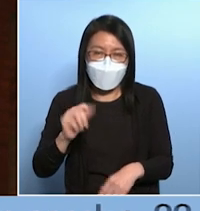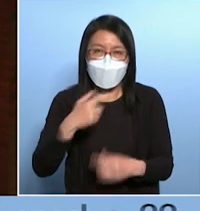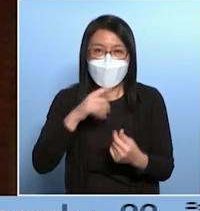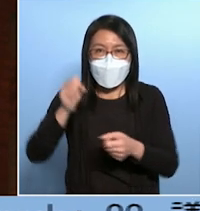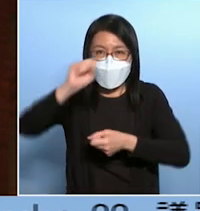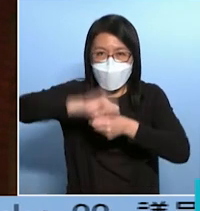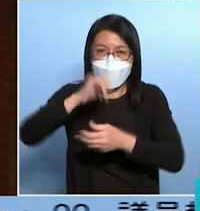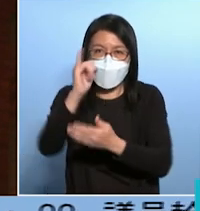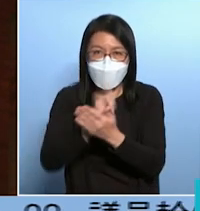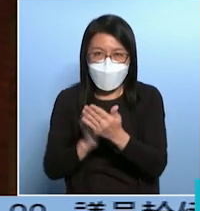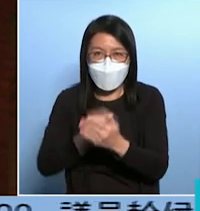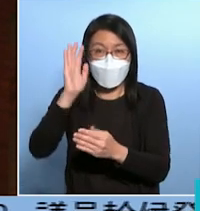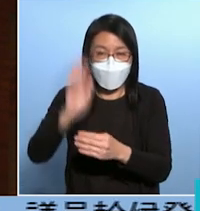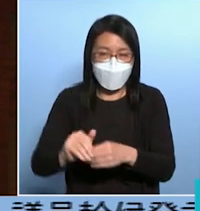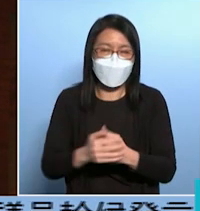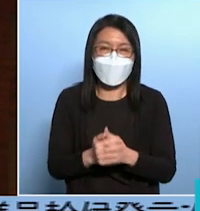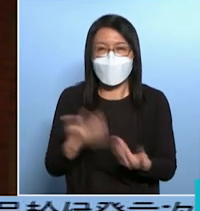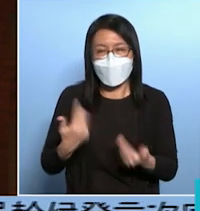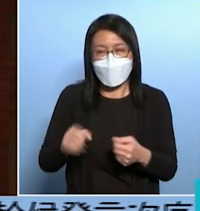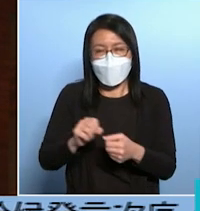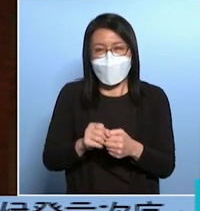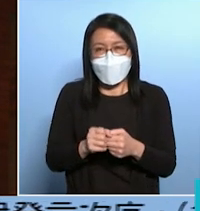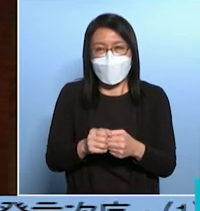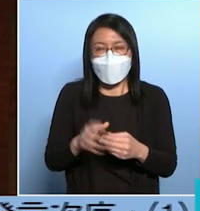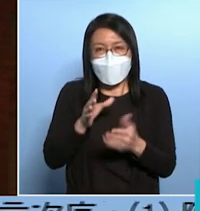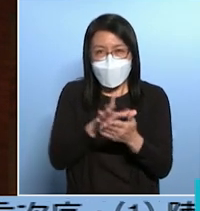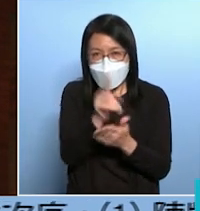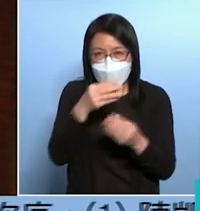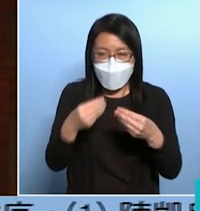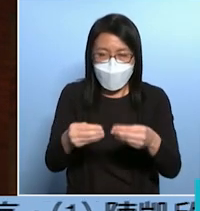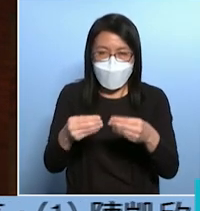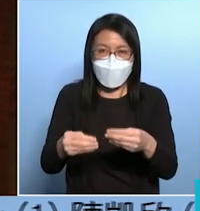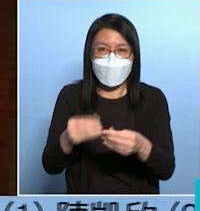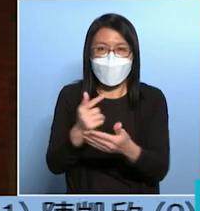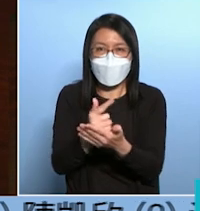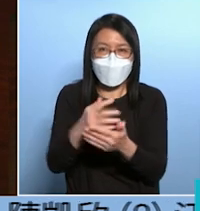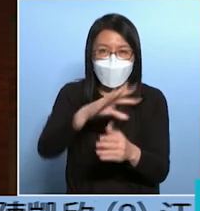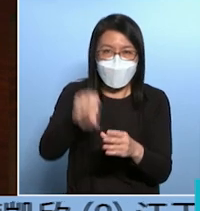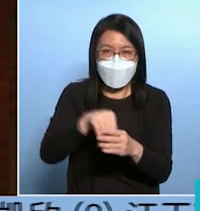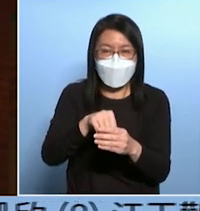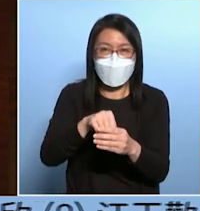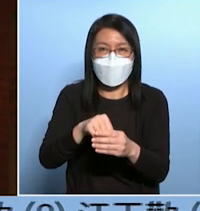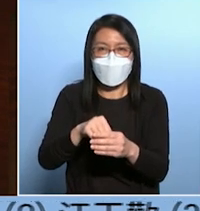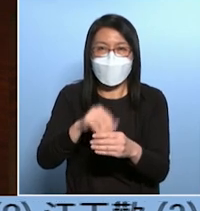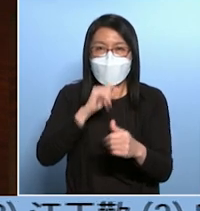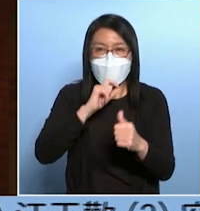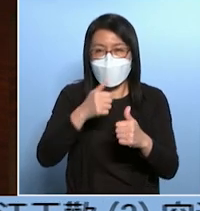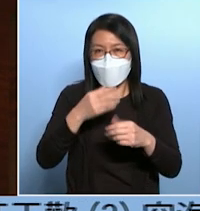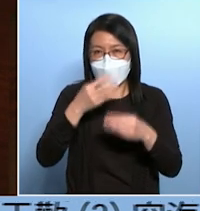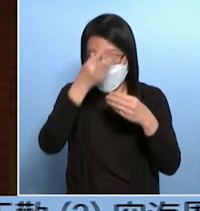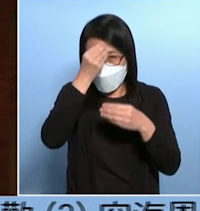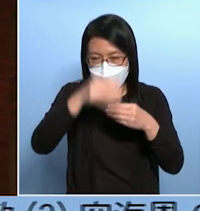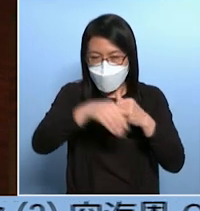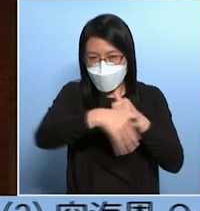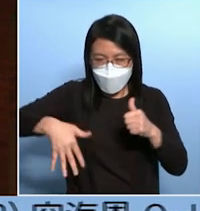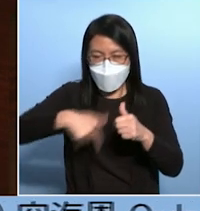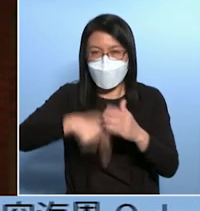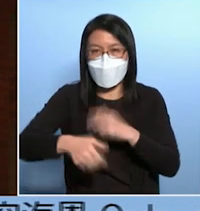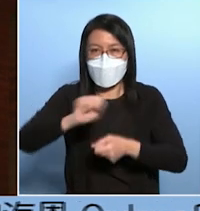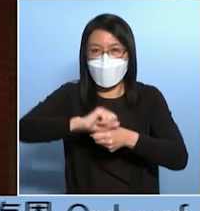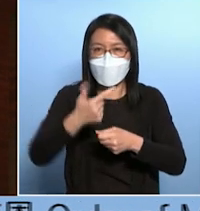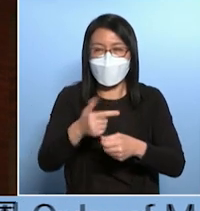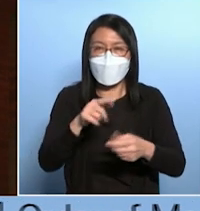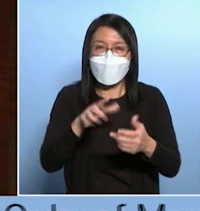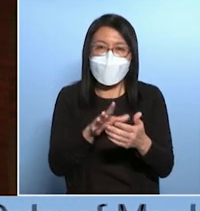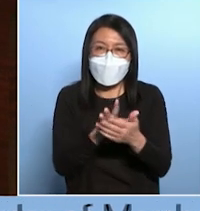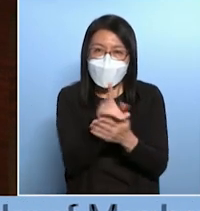藝術，將職業和專業教育進一步納入資歷架構，加強與大專學校